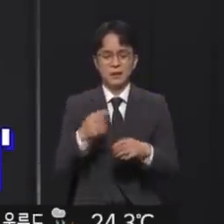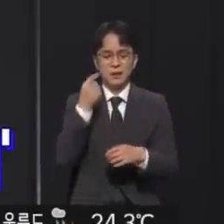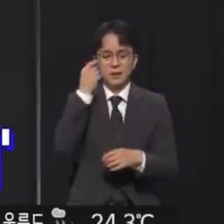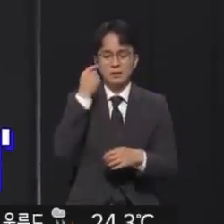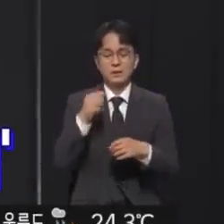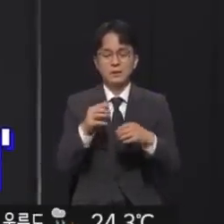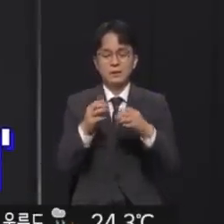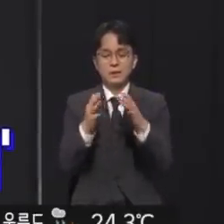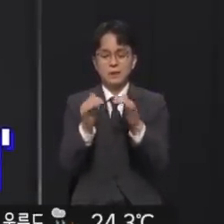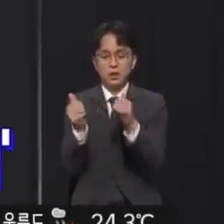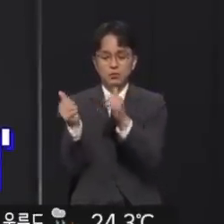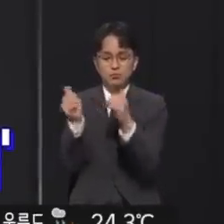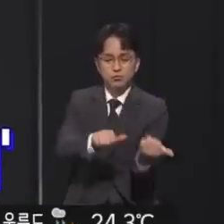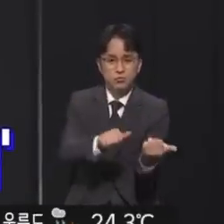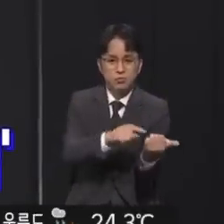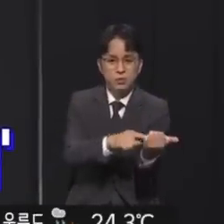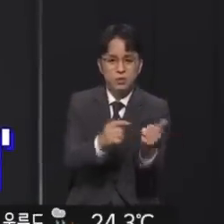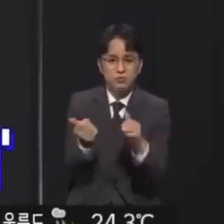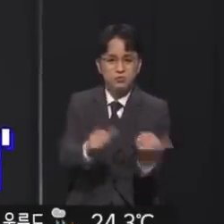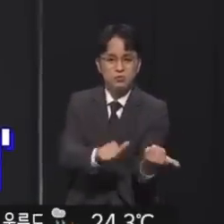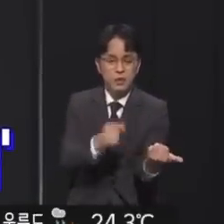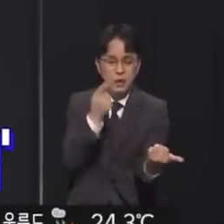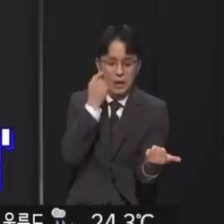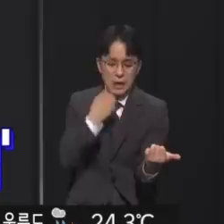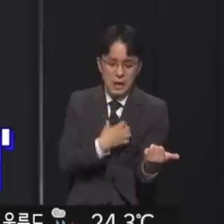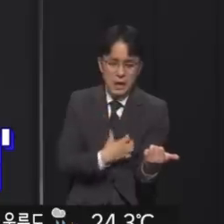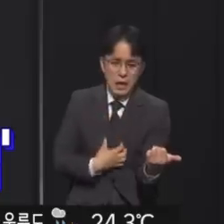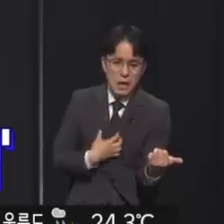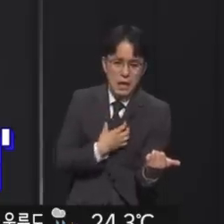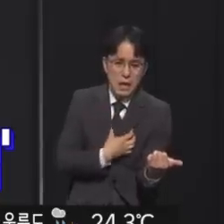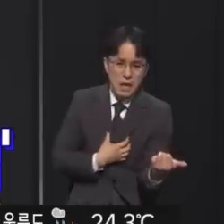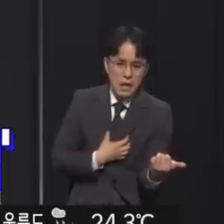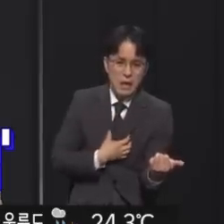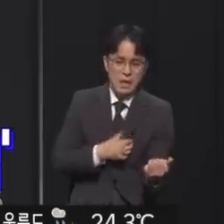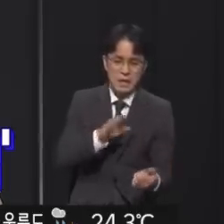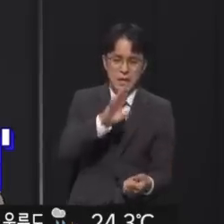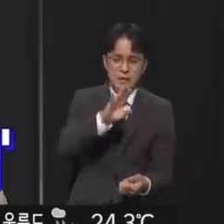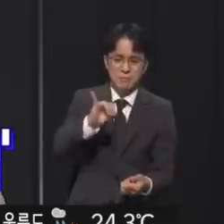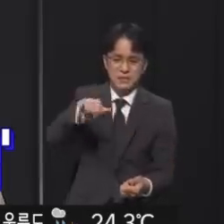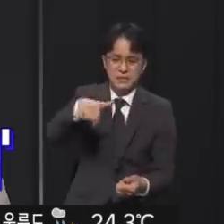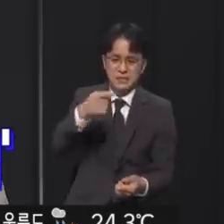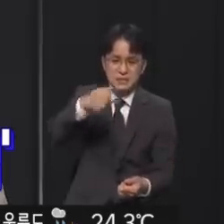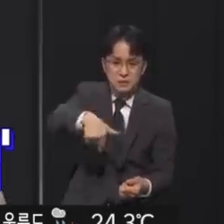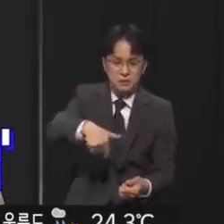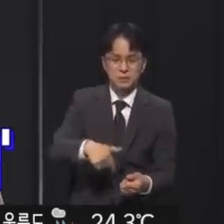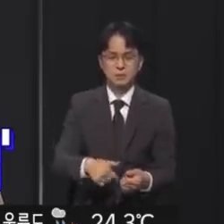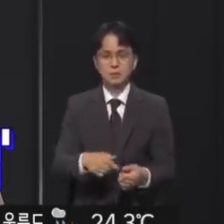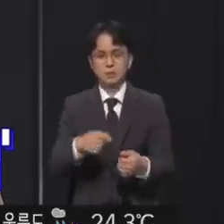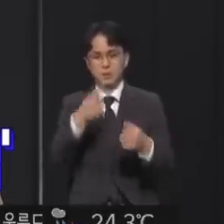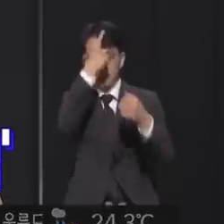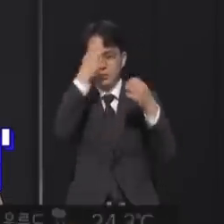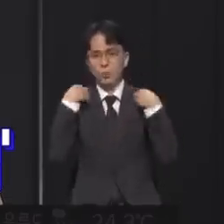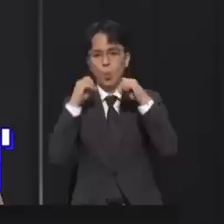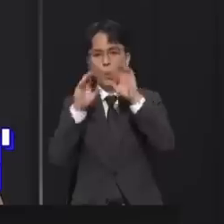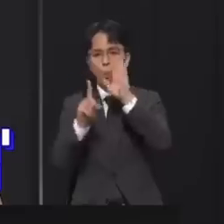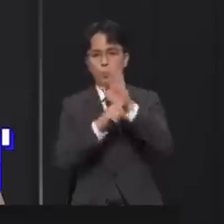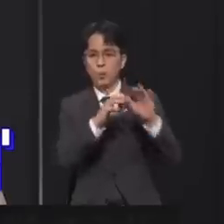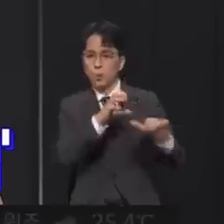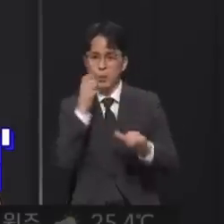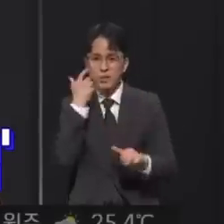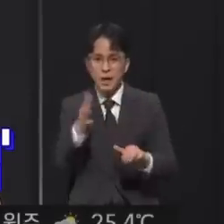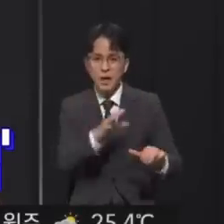거 쓴 많은 분들의 공분을 주고요 또 아직 지금 우리 이번에 있는 물난리 내지는 수애가